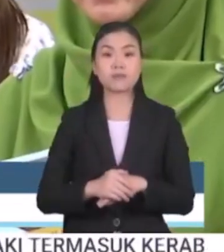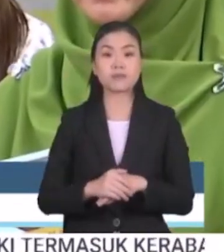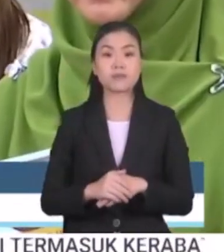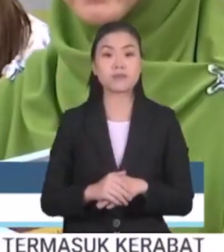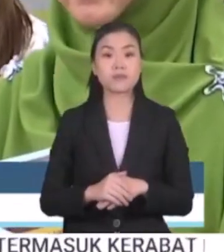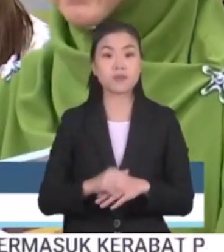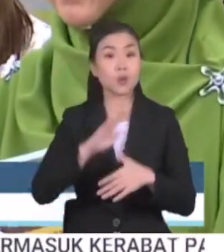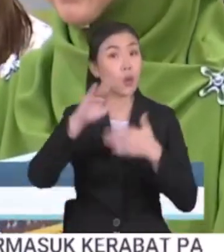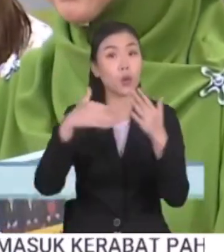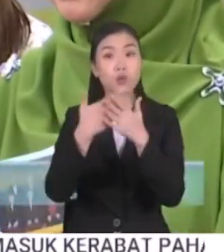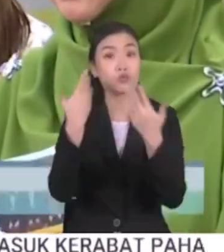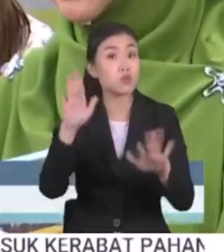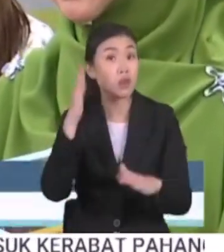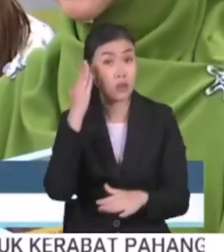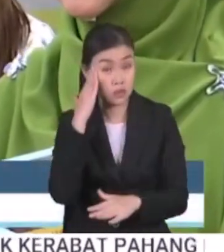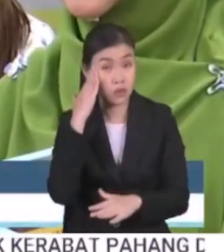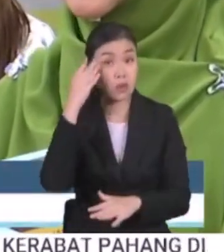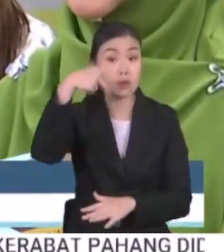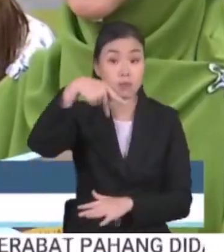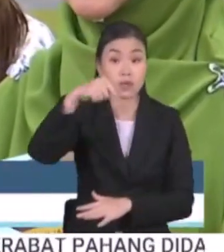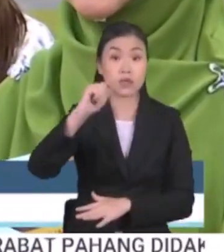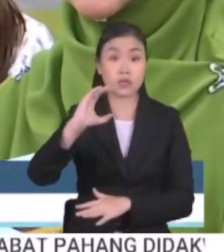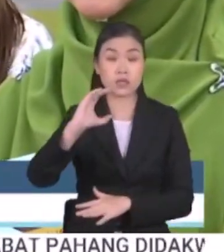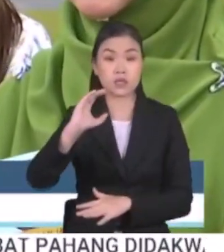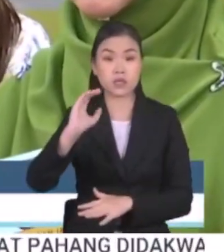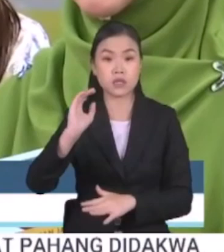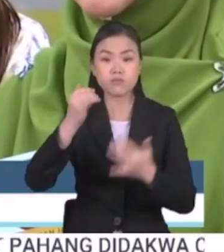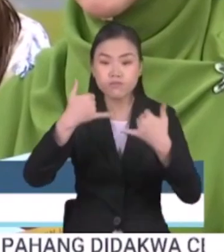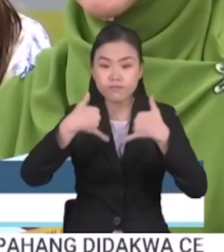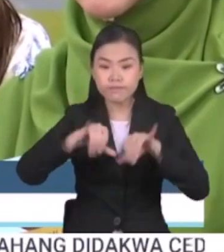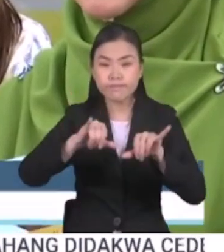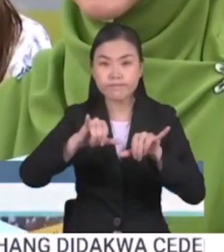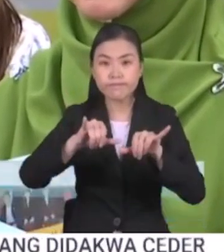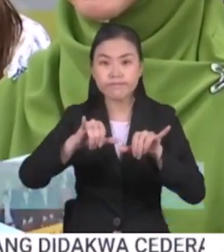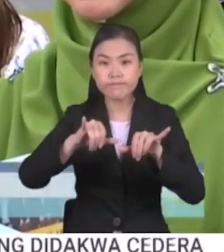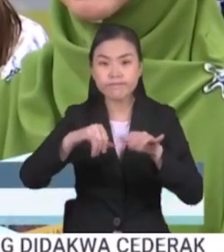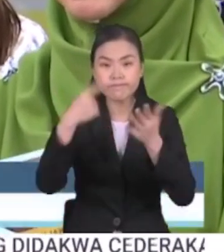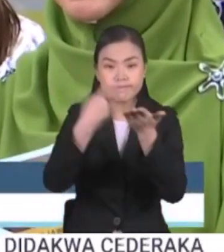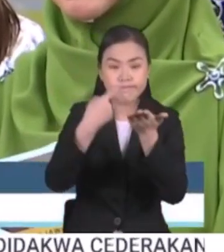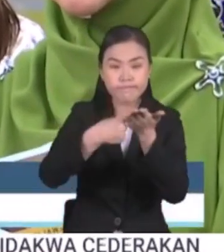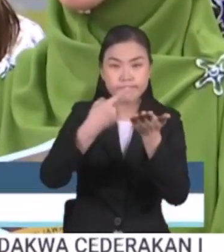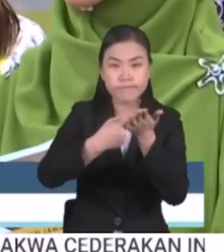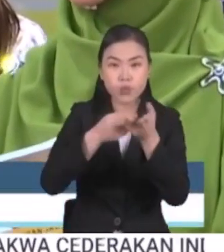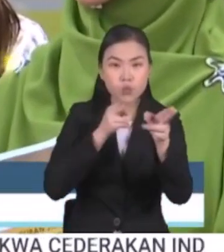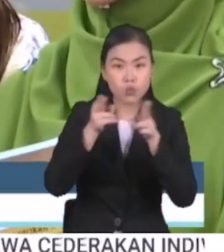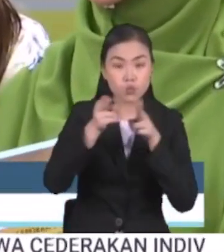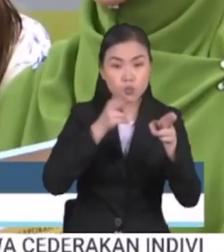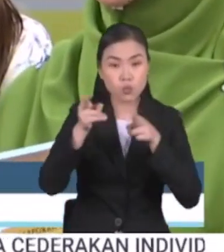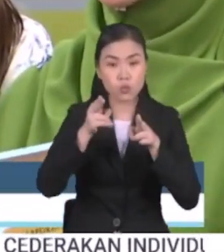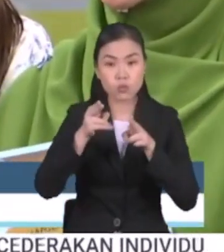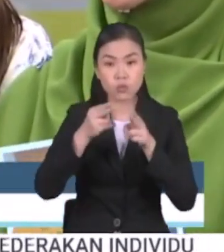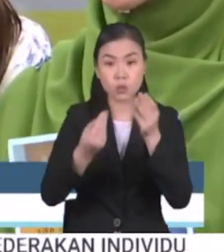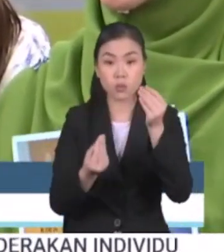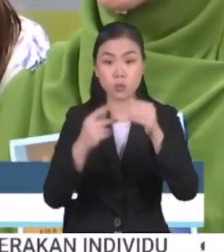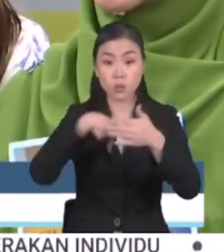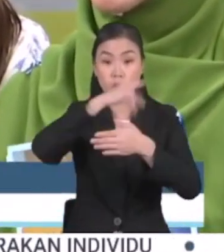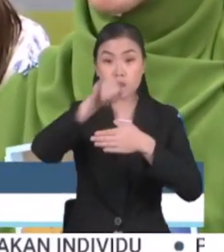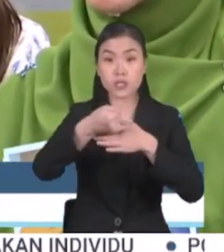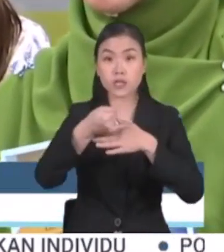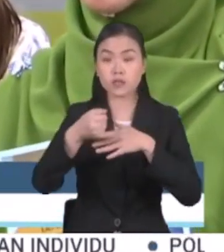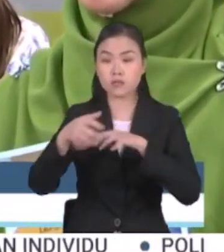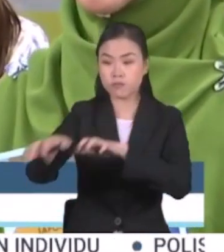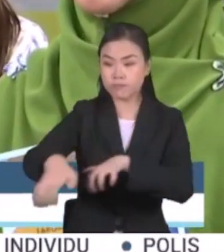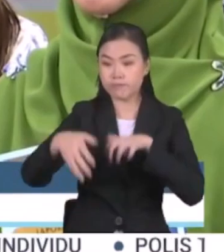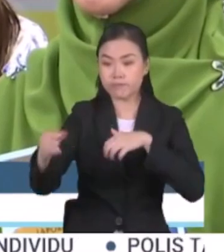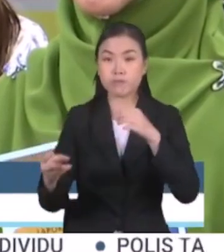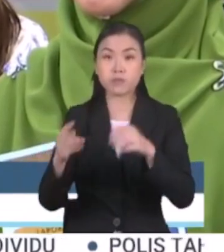Dan seperti semua sedia maklum, PAC sedang menjalankan prosiding berhubung pengurusan program penanaman padi, dan setakat ini